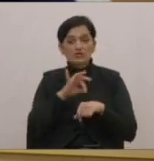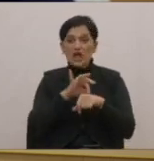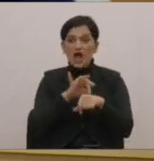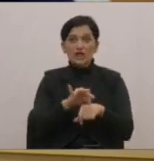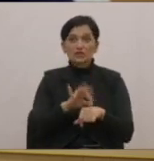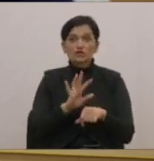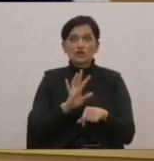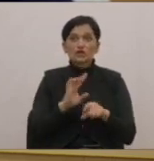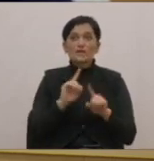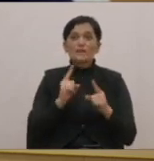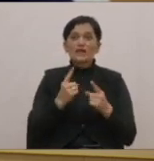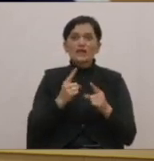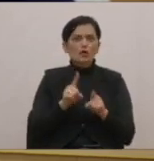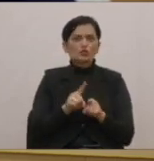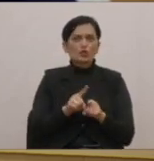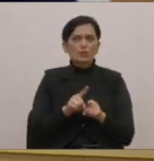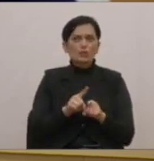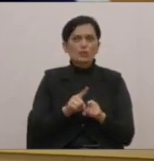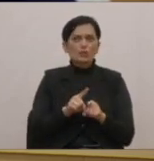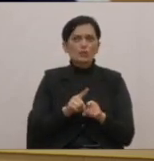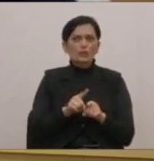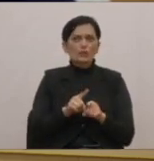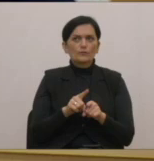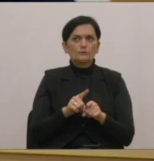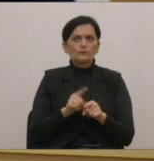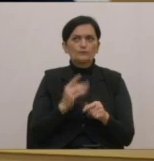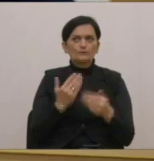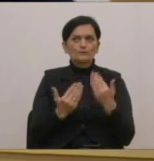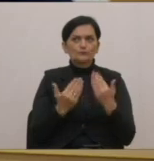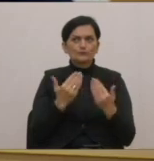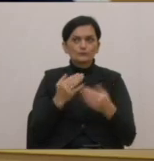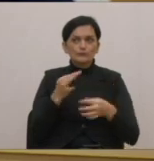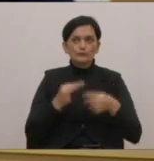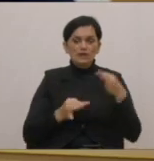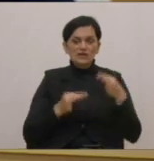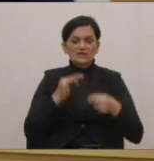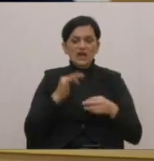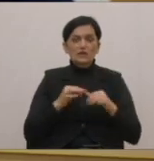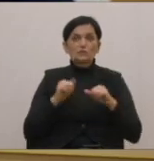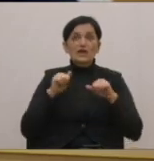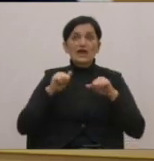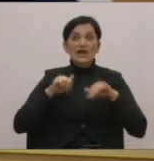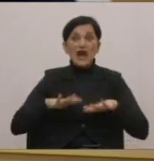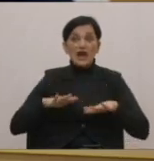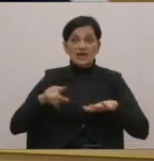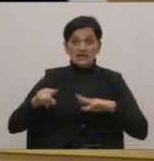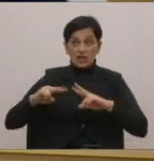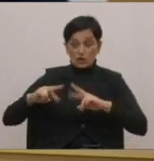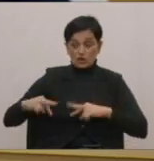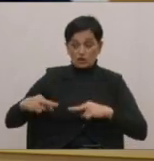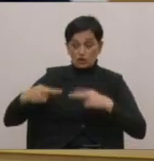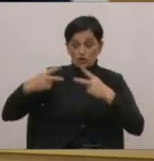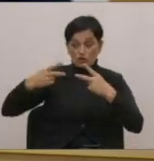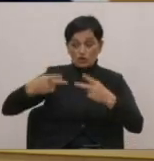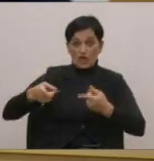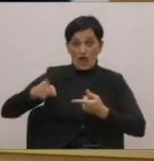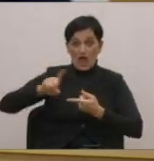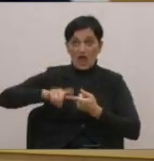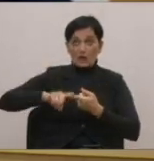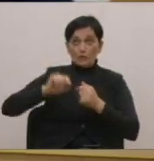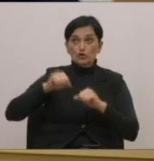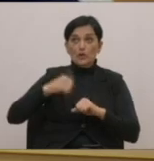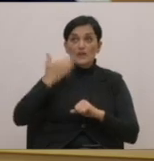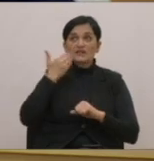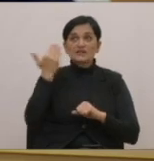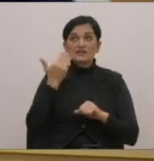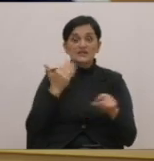და რატომ უნდა შეიძლება ეს ხდებოდეს? ანუ თუ სასამართლო გადაწყვეტილების შეცვლას ეხება საქმე შინაარსობრივად, შეიძლება რომ